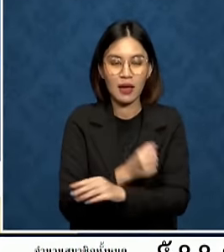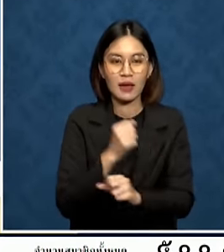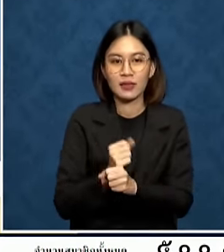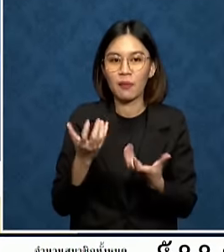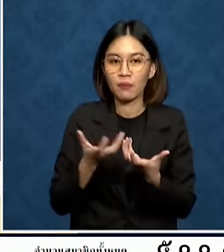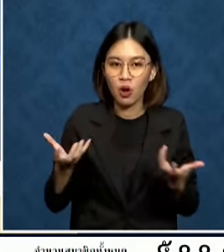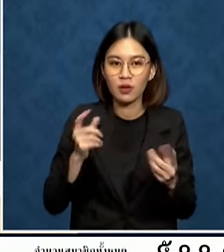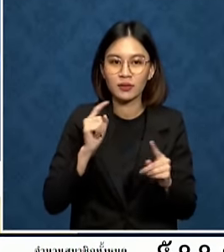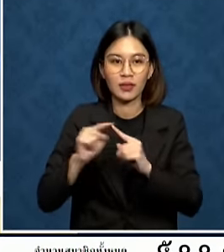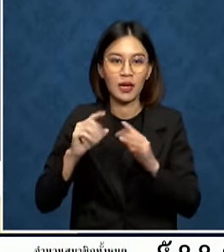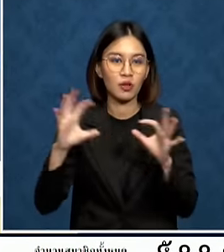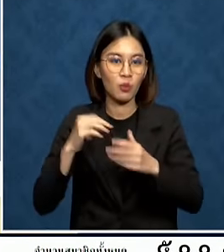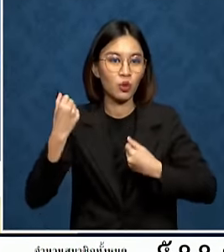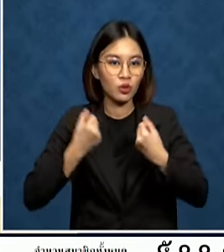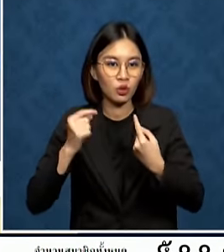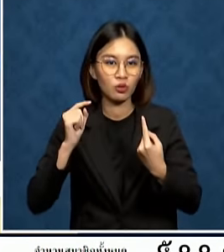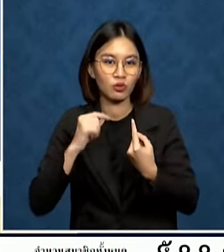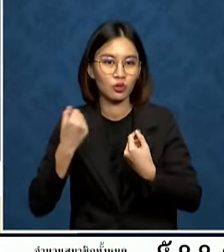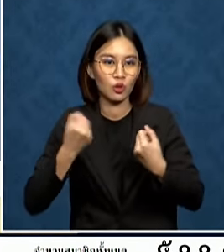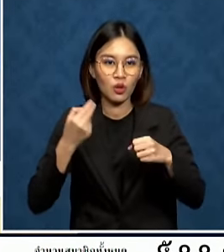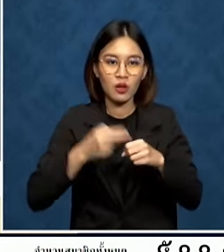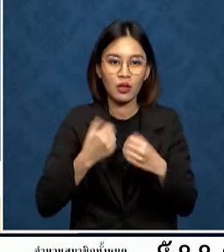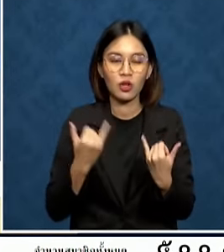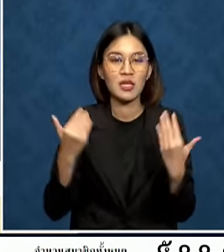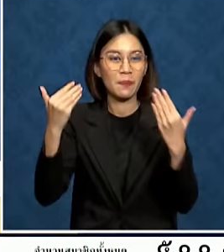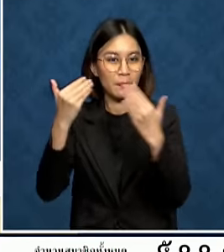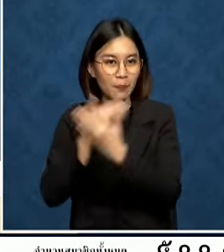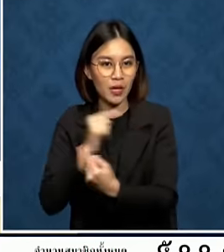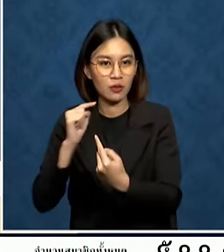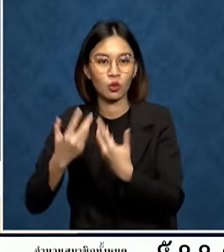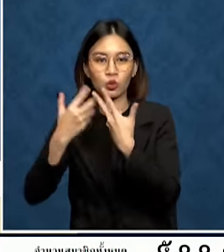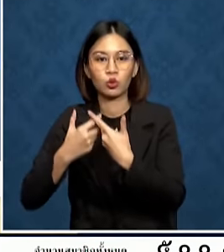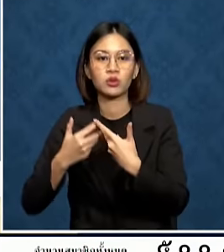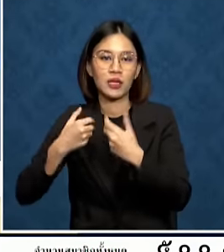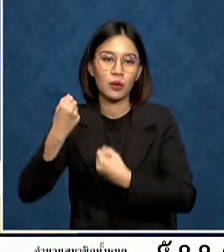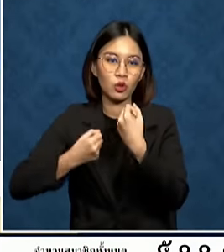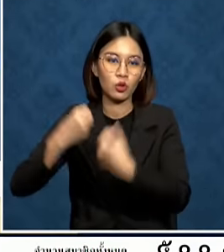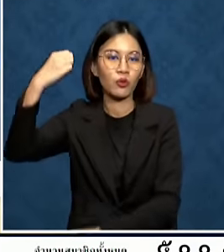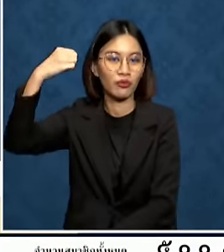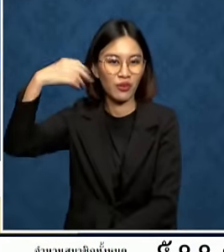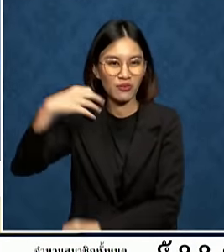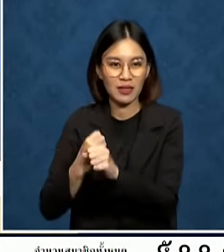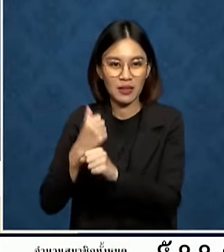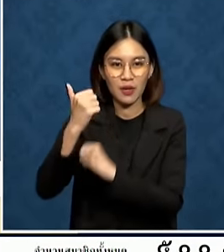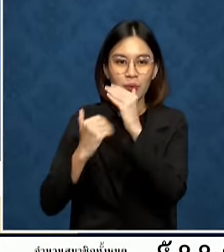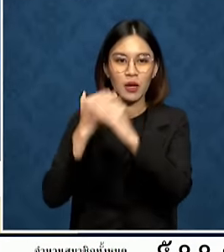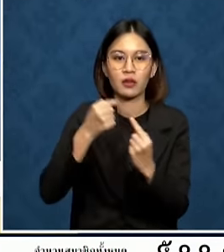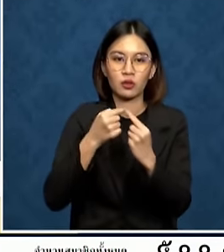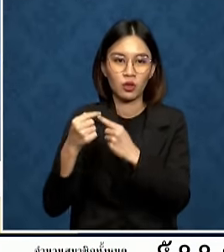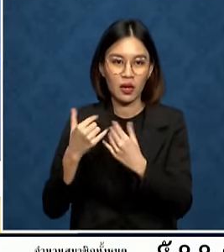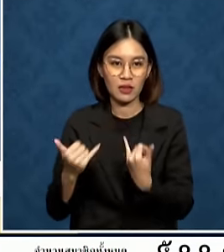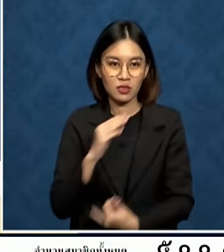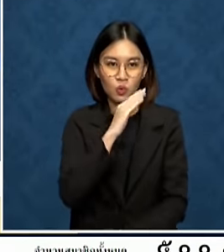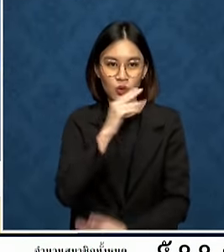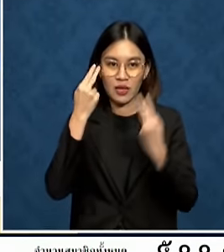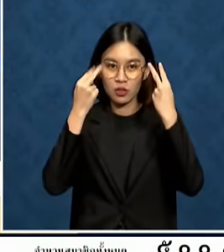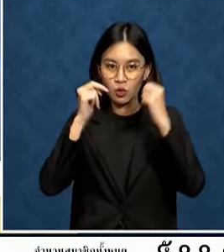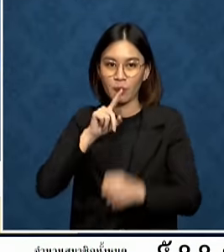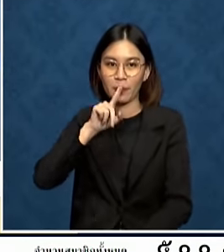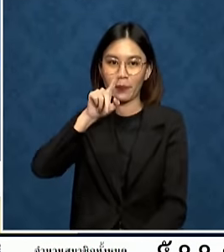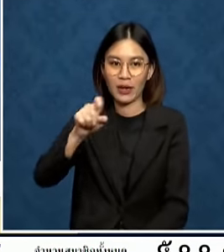Common partที่เคยใช้ในยนสันดาบให้ไปต่อในอุตสาหกรรมยานยนต์ไฟฟ้าได้ประเด็นนี้ถ้าท่านนายกไปถาม